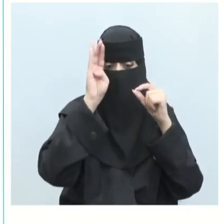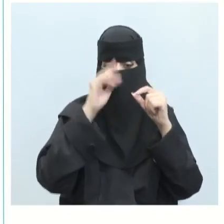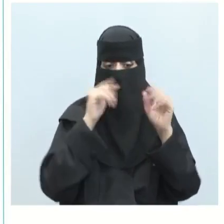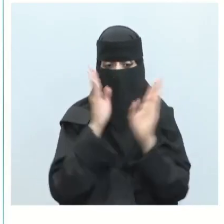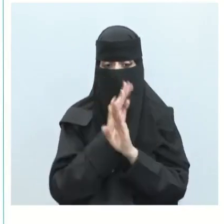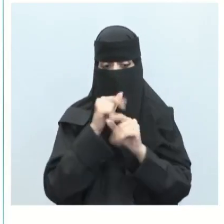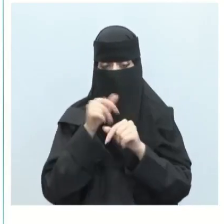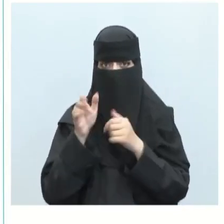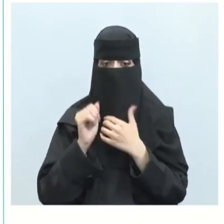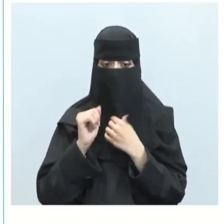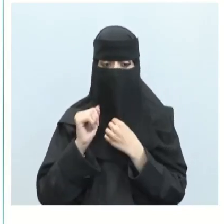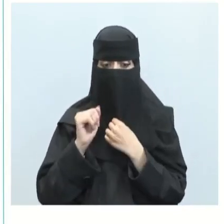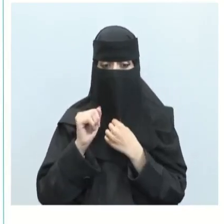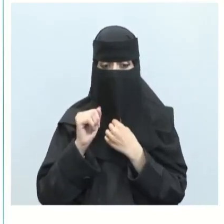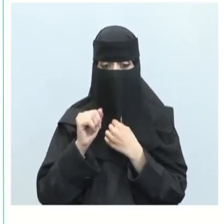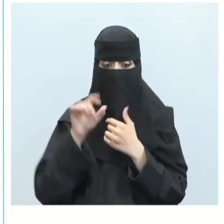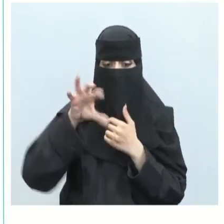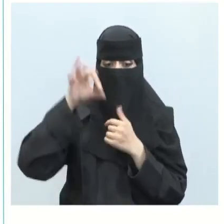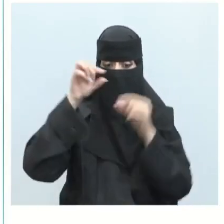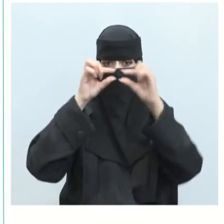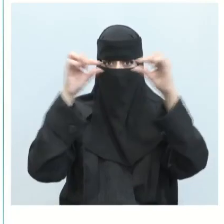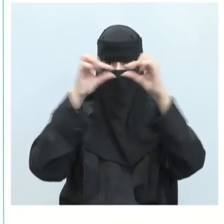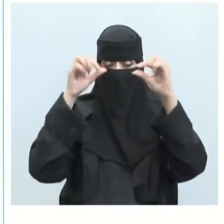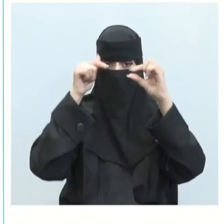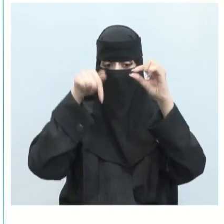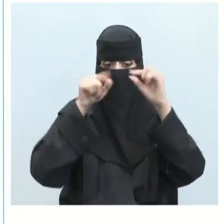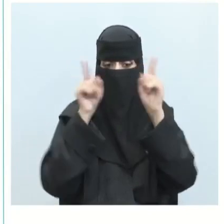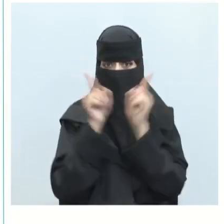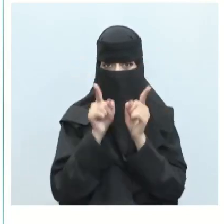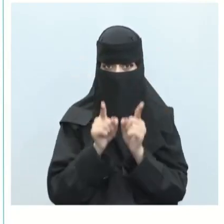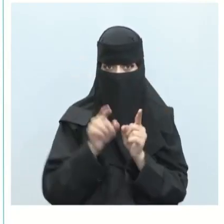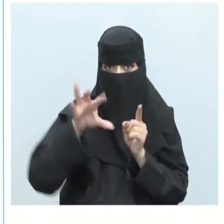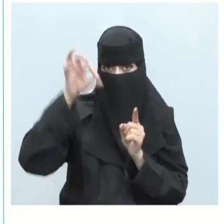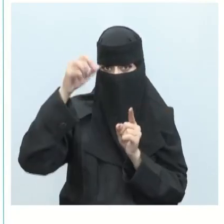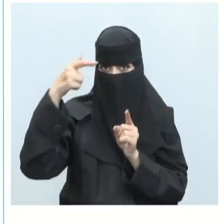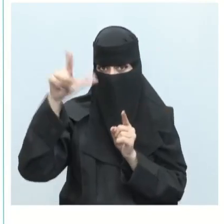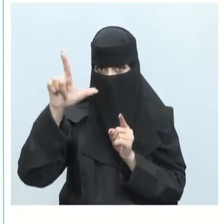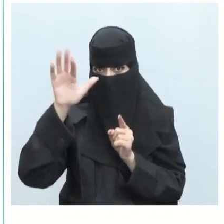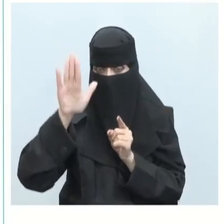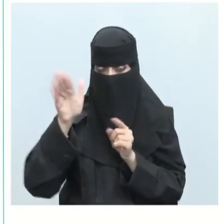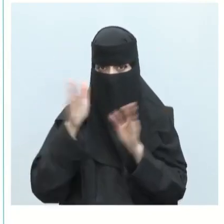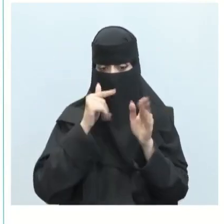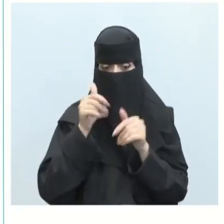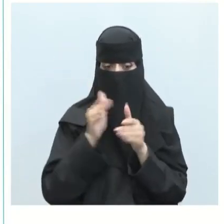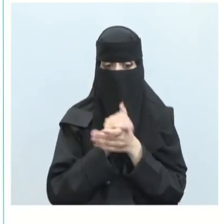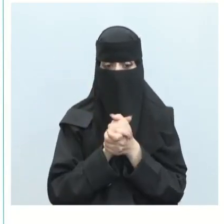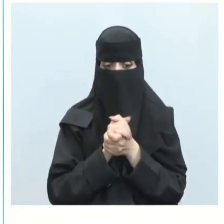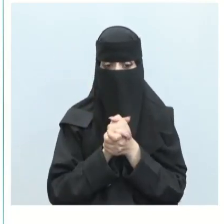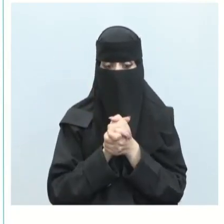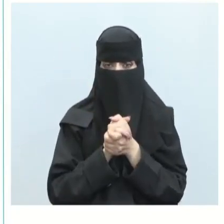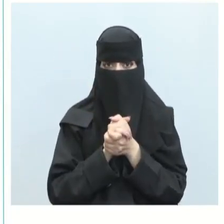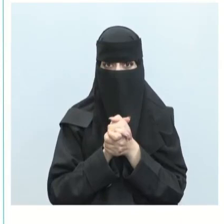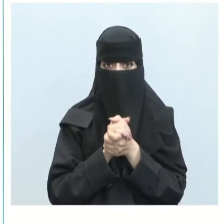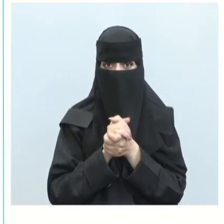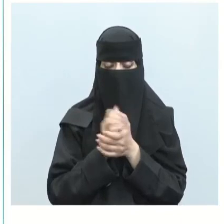ار اي ار بي نقوم هنا بتحديد واختيار ديتكت اي ار بي